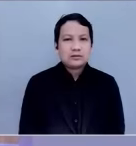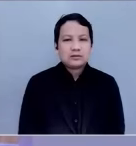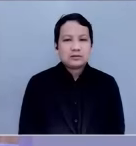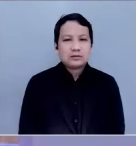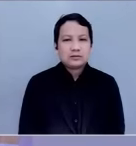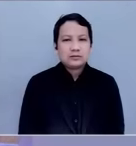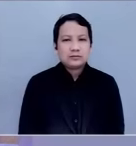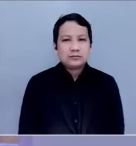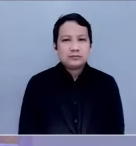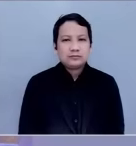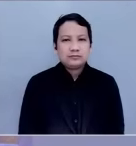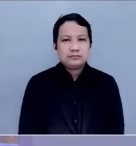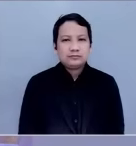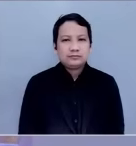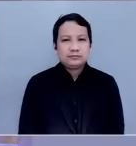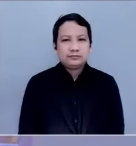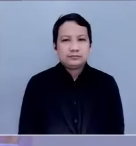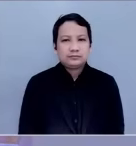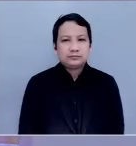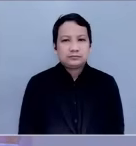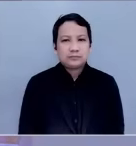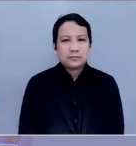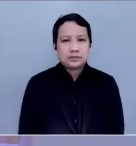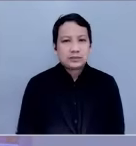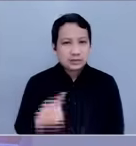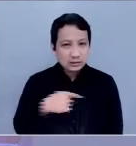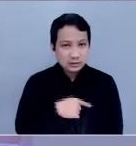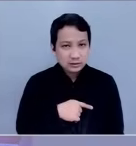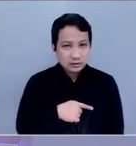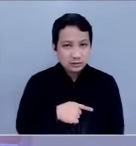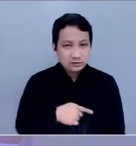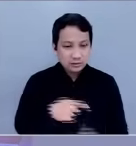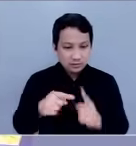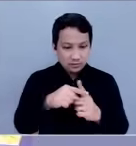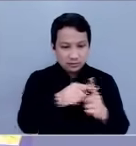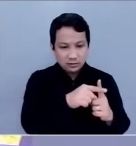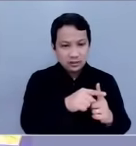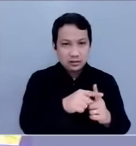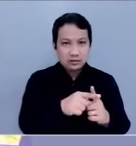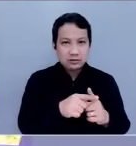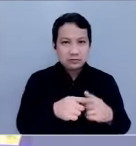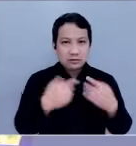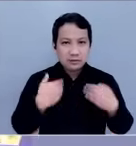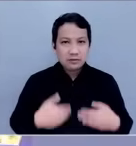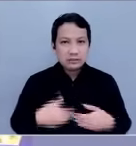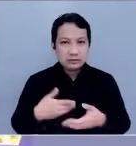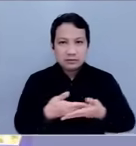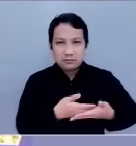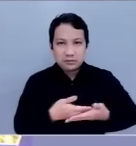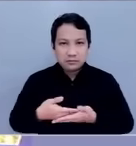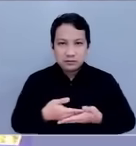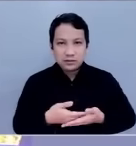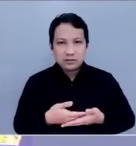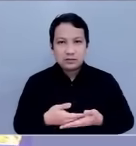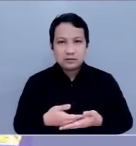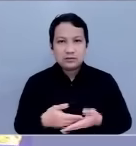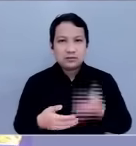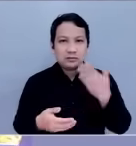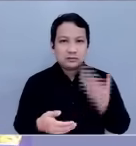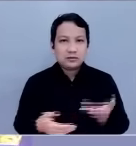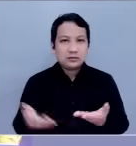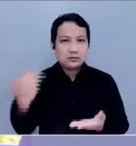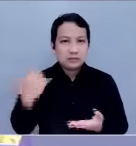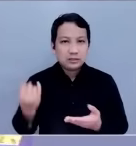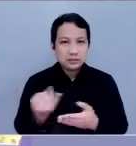isang libingan na may mga labi ng sanggol ang nadiskubre sa sityo kapihan sa Surigao del Norte marami sa mga ito pumanaw ilang araw